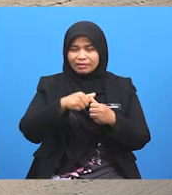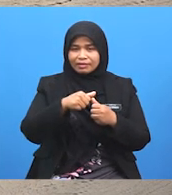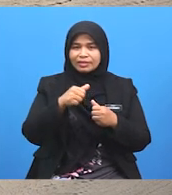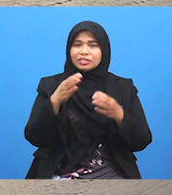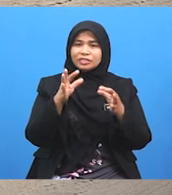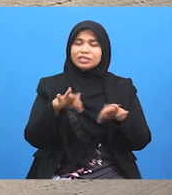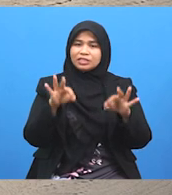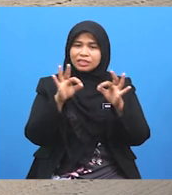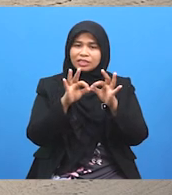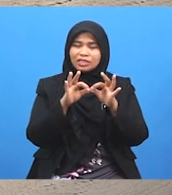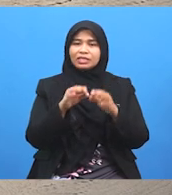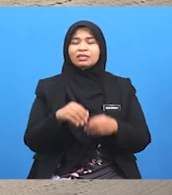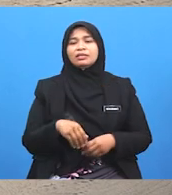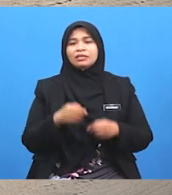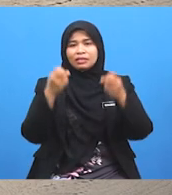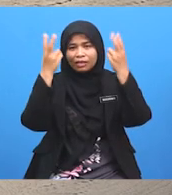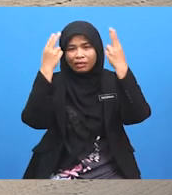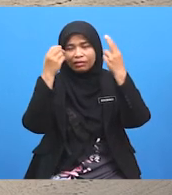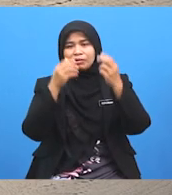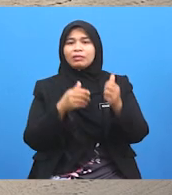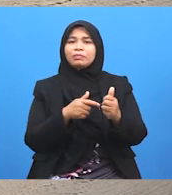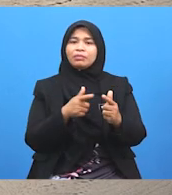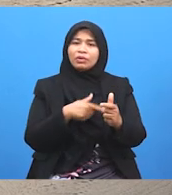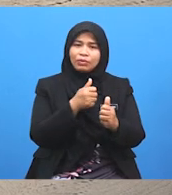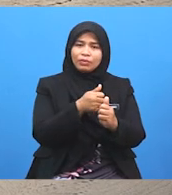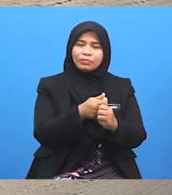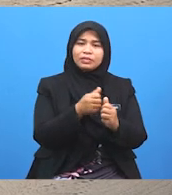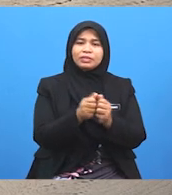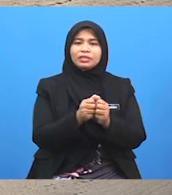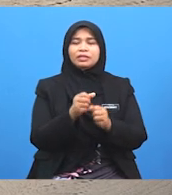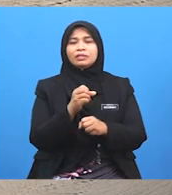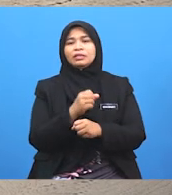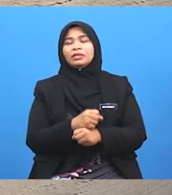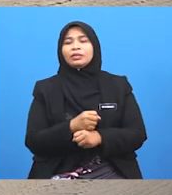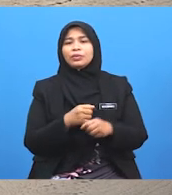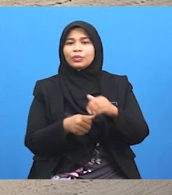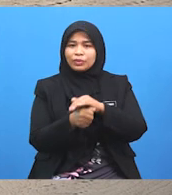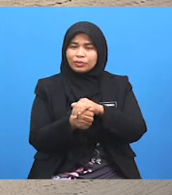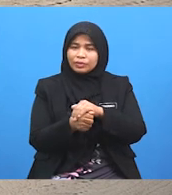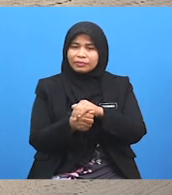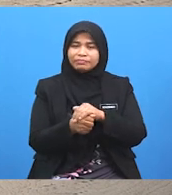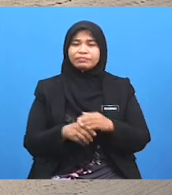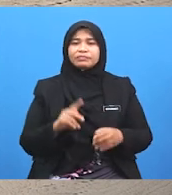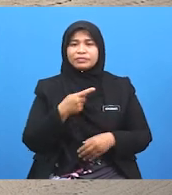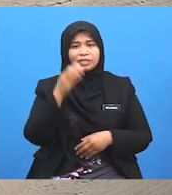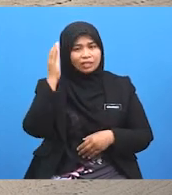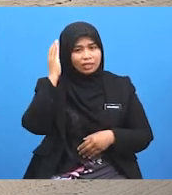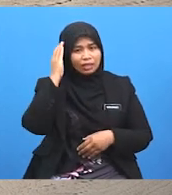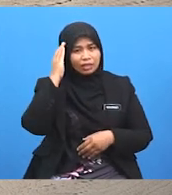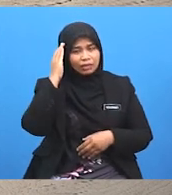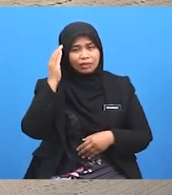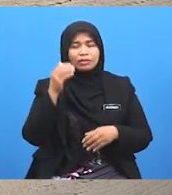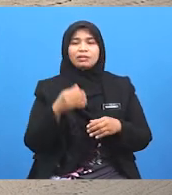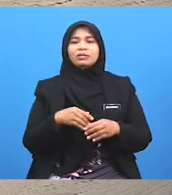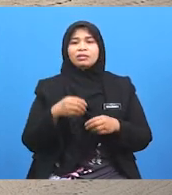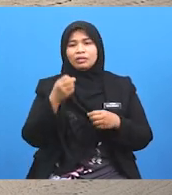cerita Arnab berlumba dengan kura-kura? Pada hakikatnya, kita tahu bahawa